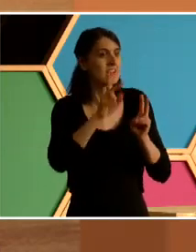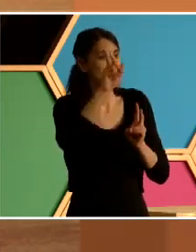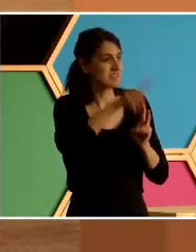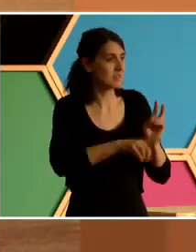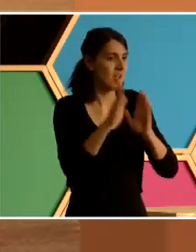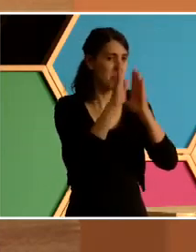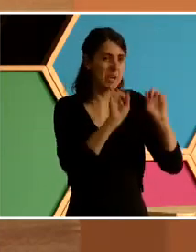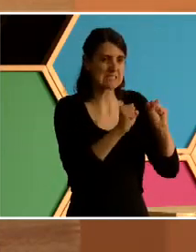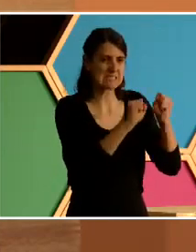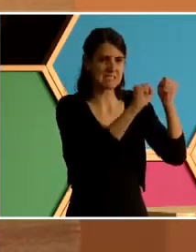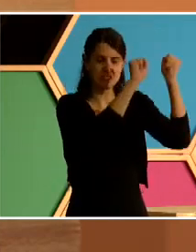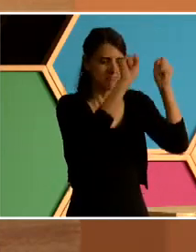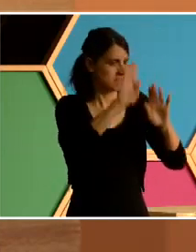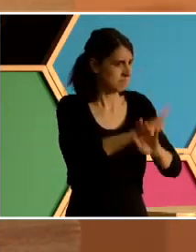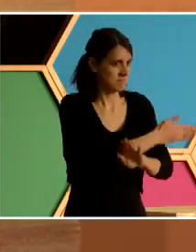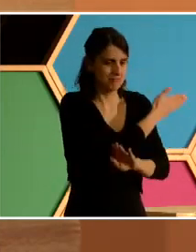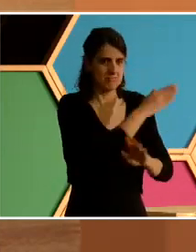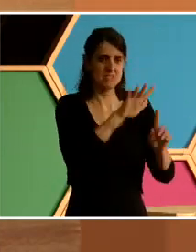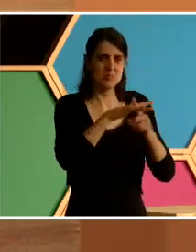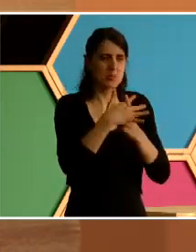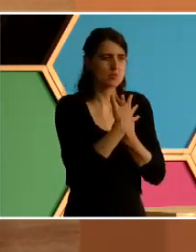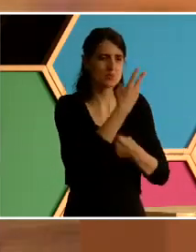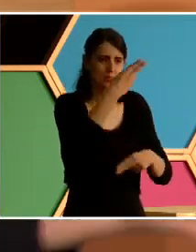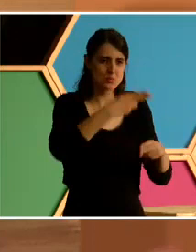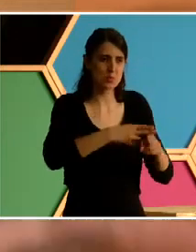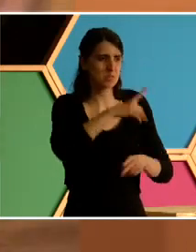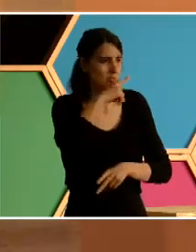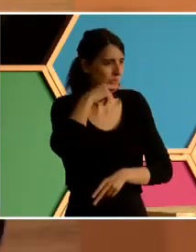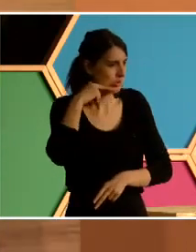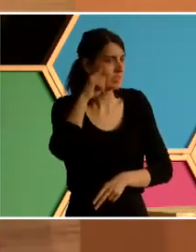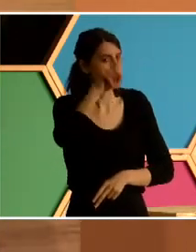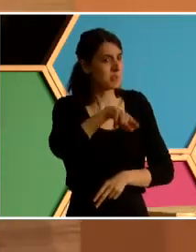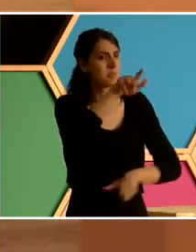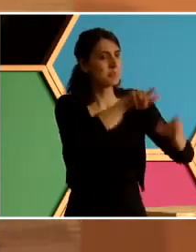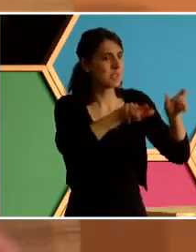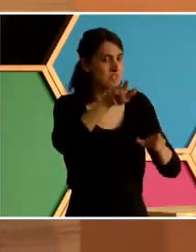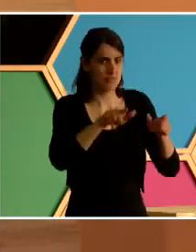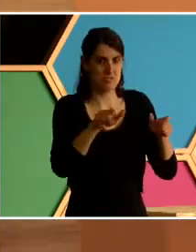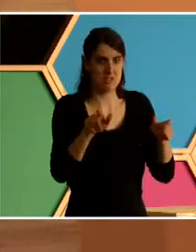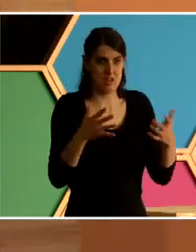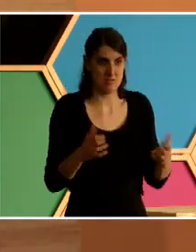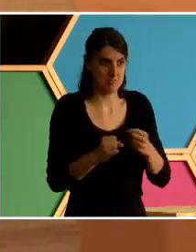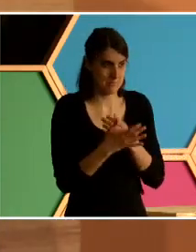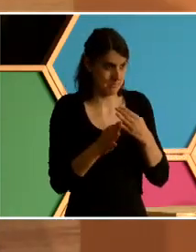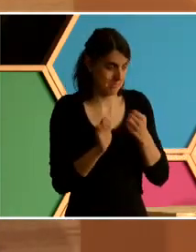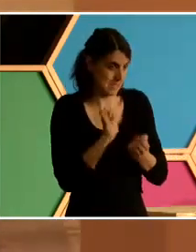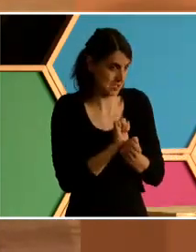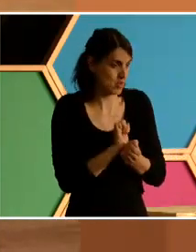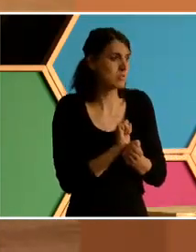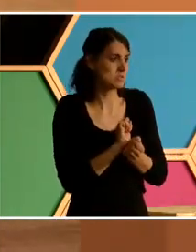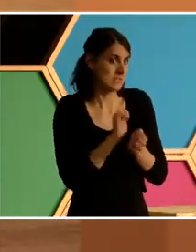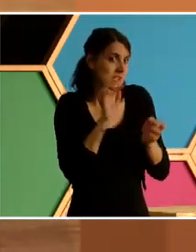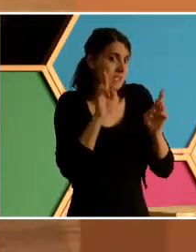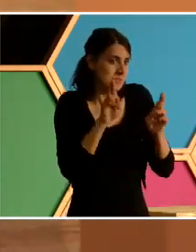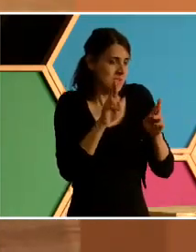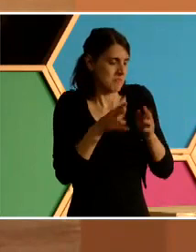crispació i les situacions tan doloroses i aconseguir que la gent que està injustament a la presó pugui sortir d'una vegada, quan abans millor, però